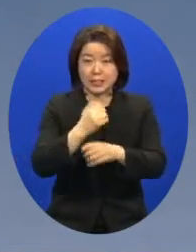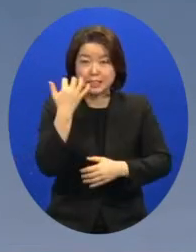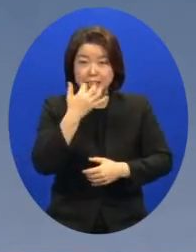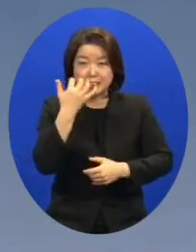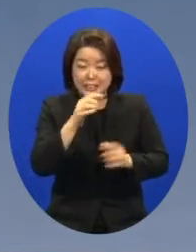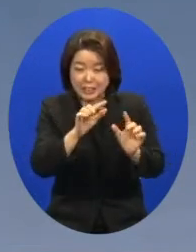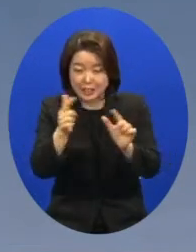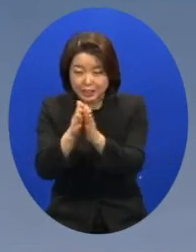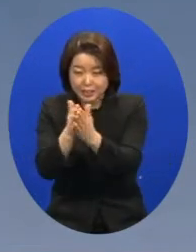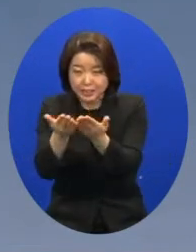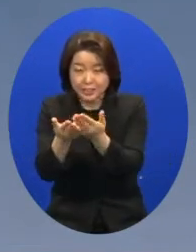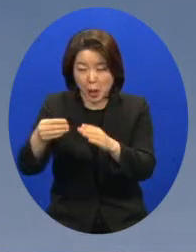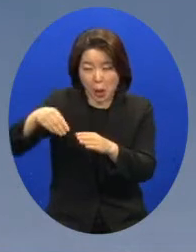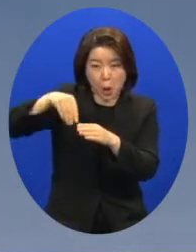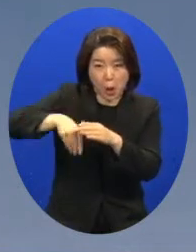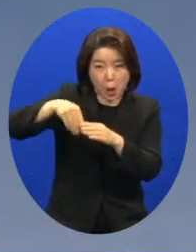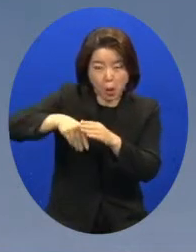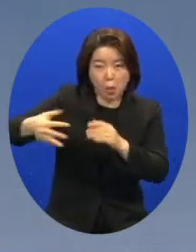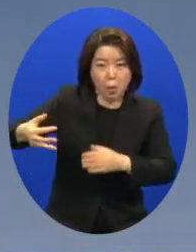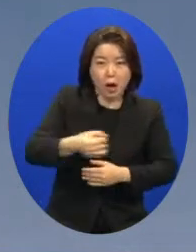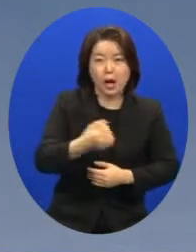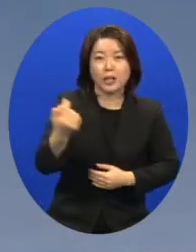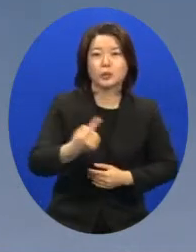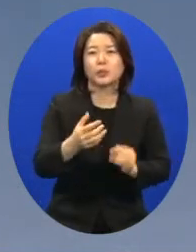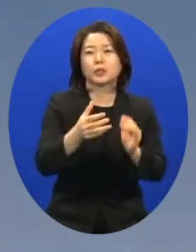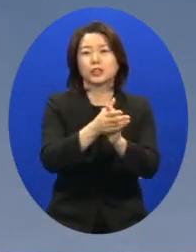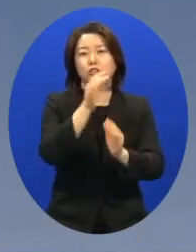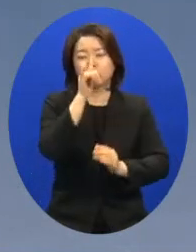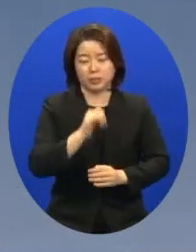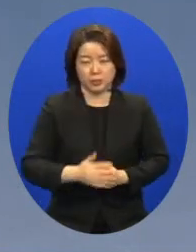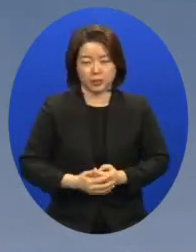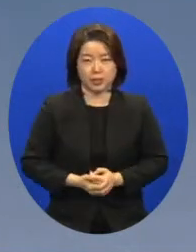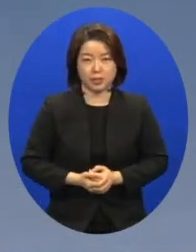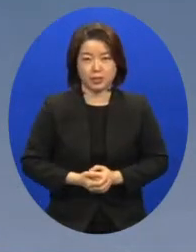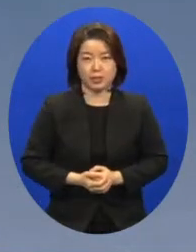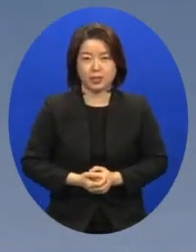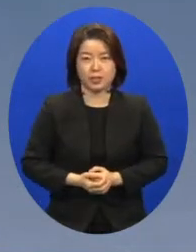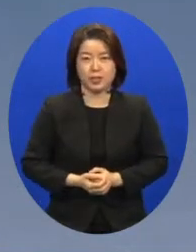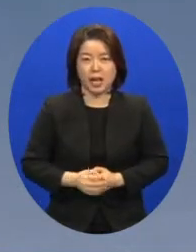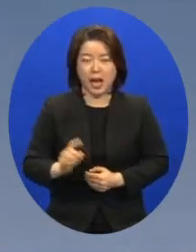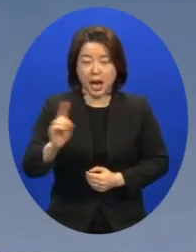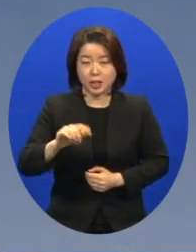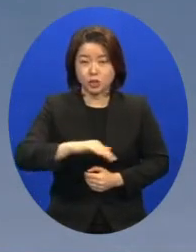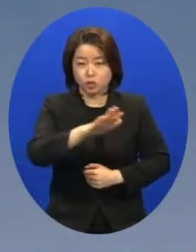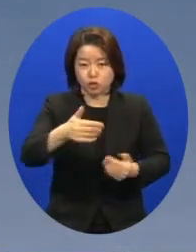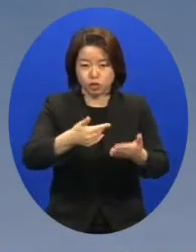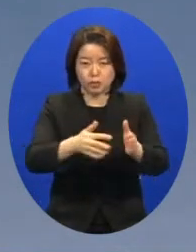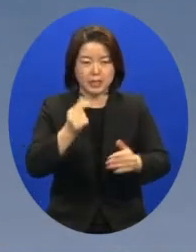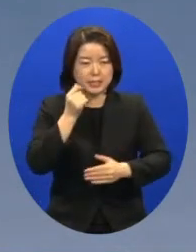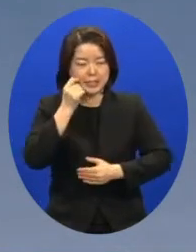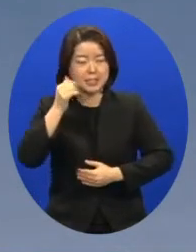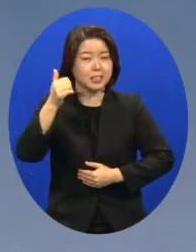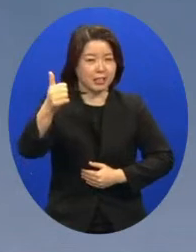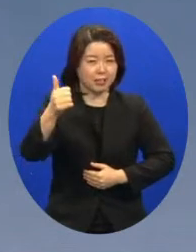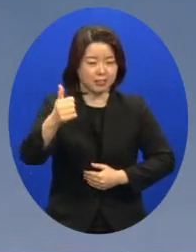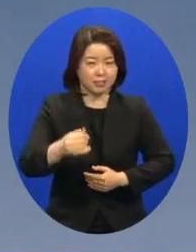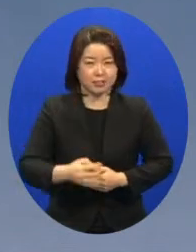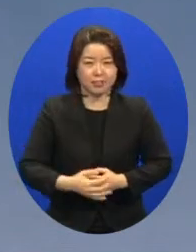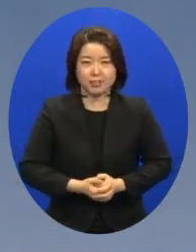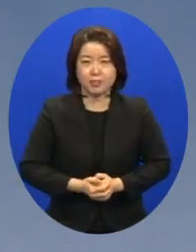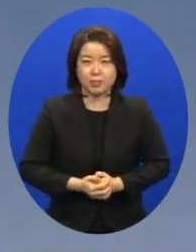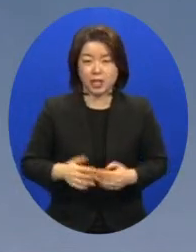를 그 가방에 다 가지고 오는 친구가 있었어 하여튼 우리 반해서 인기 체 일이었어요